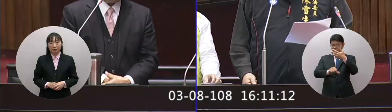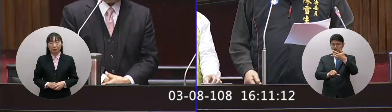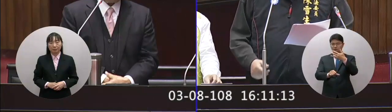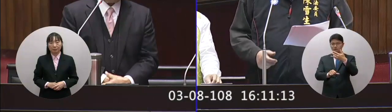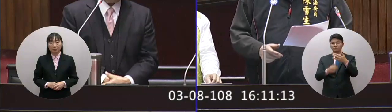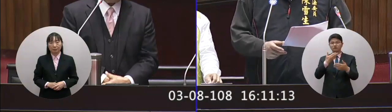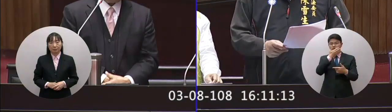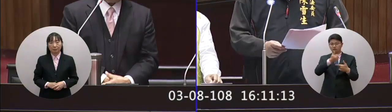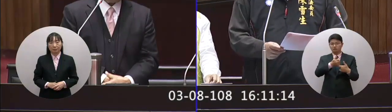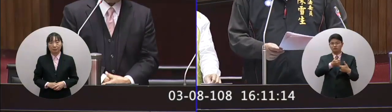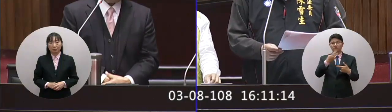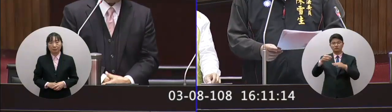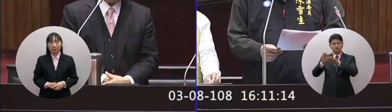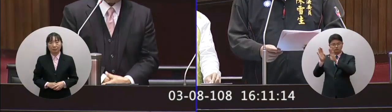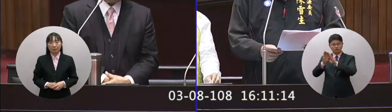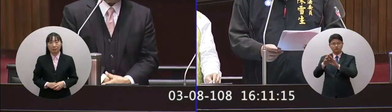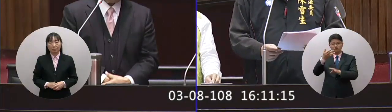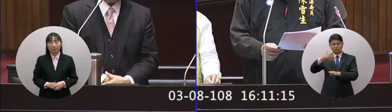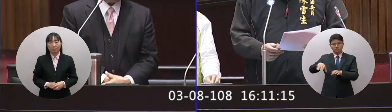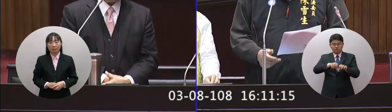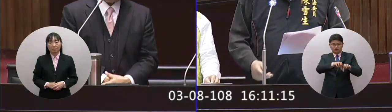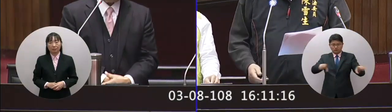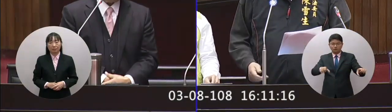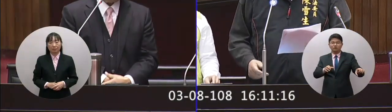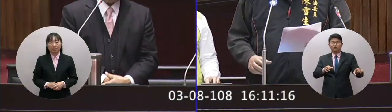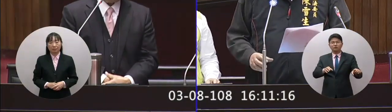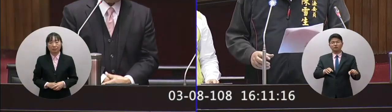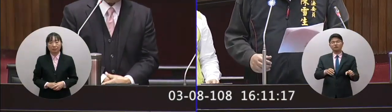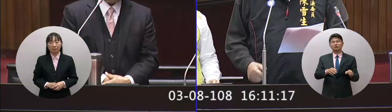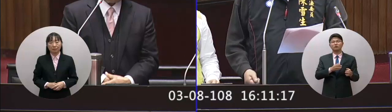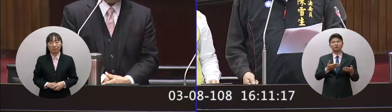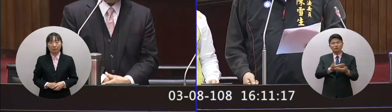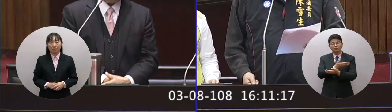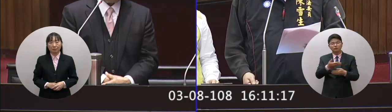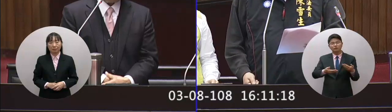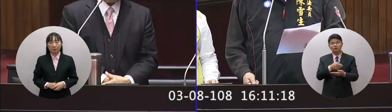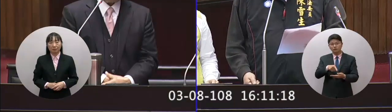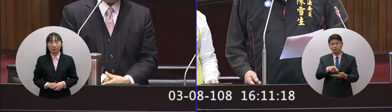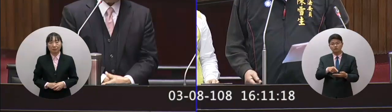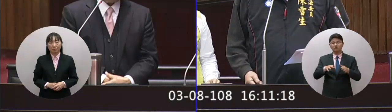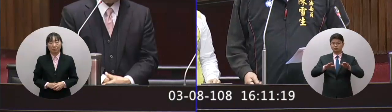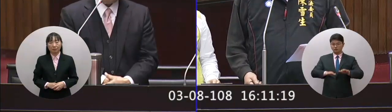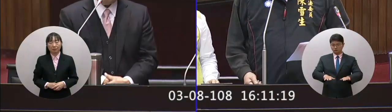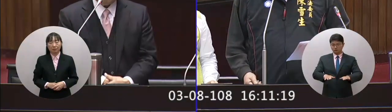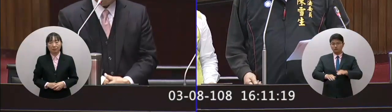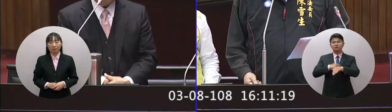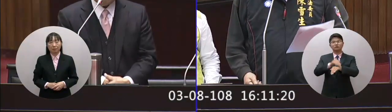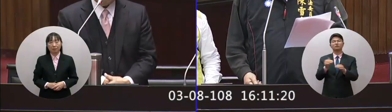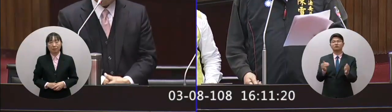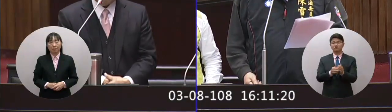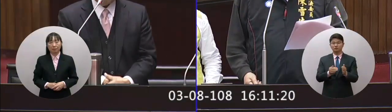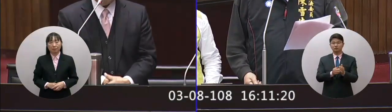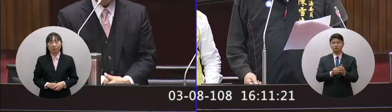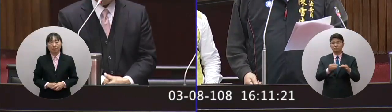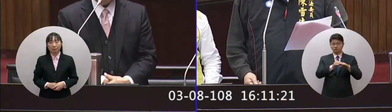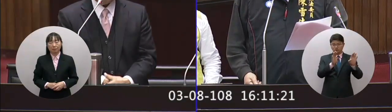建这个跟金门的通水之后啊，那么目前已初步完成向金门马